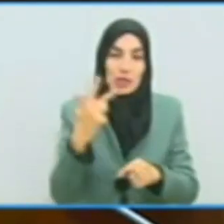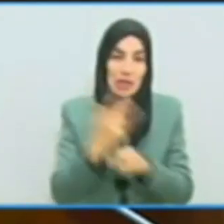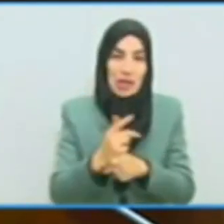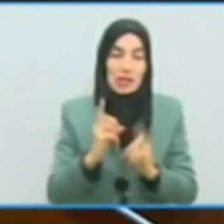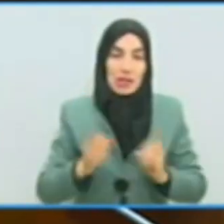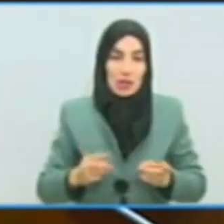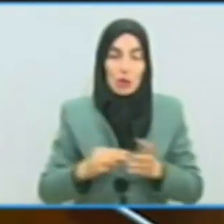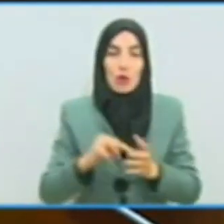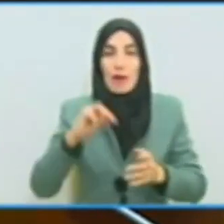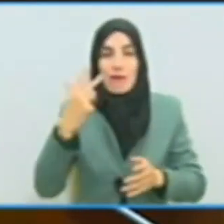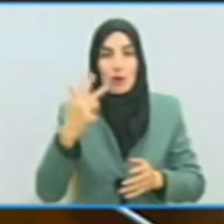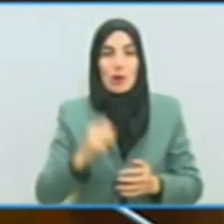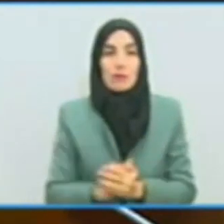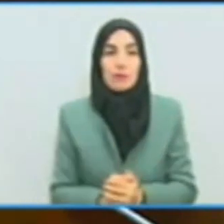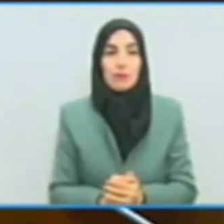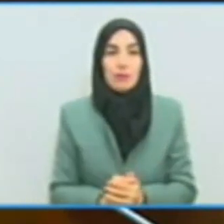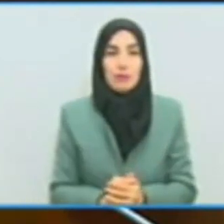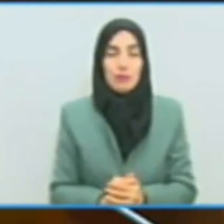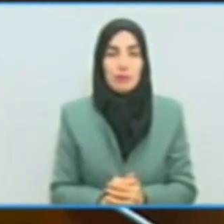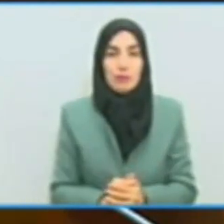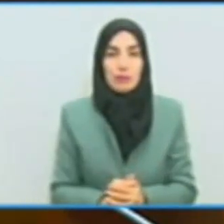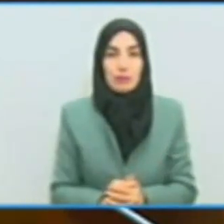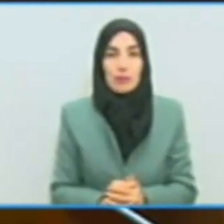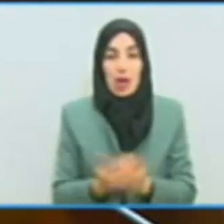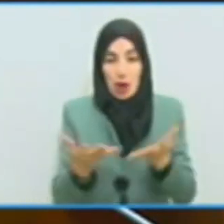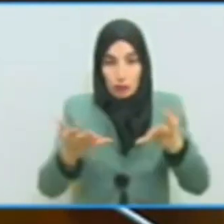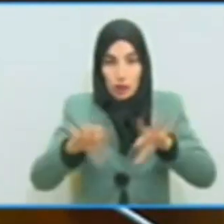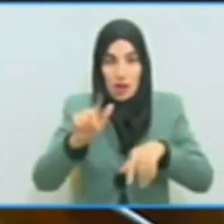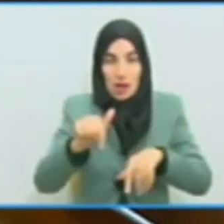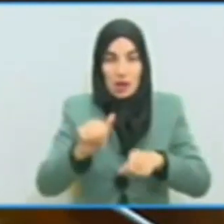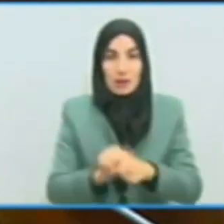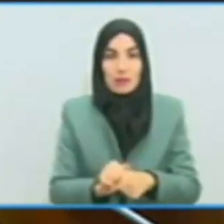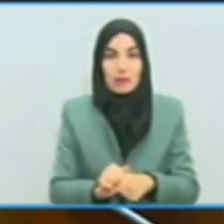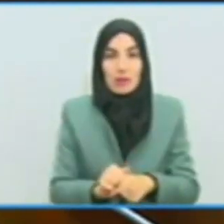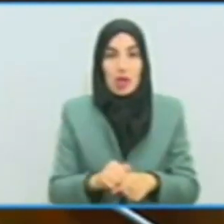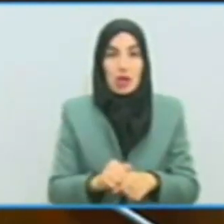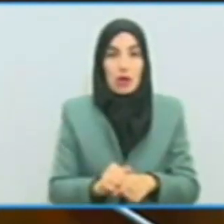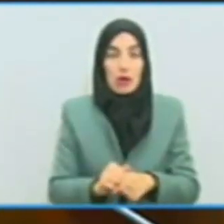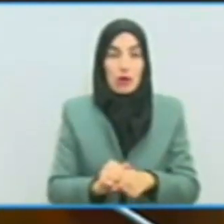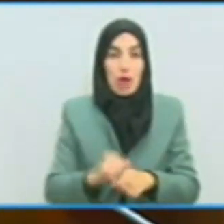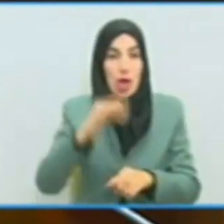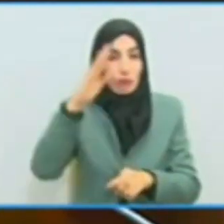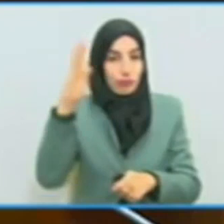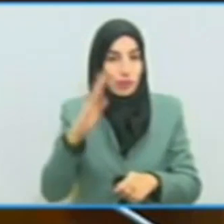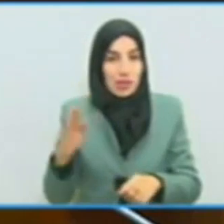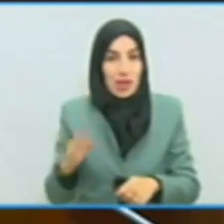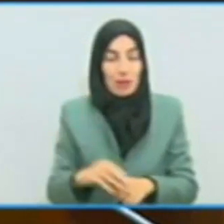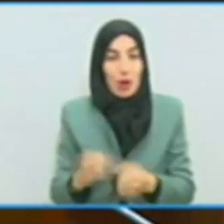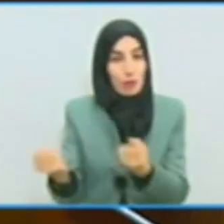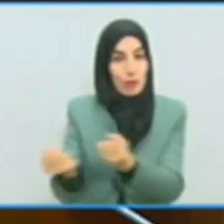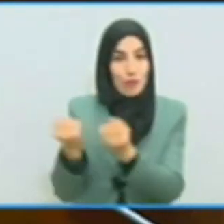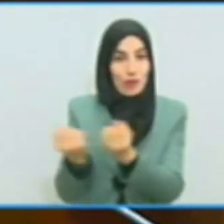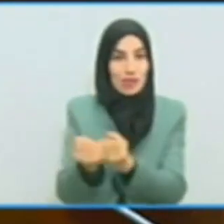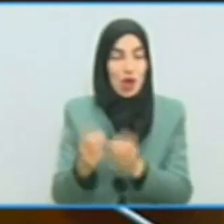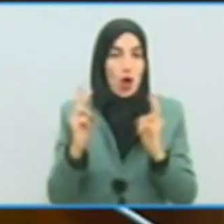ديسمبر 2022. وهو الملتقى الذي كان له صدى كبير، وتشرفت وزارة الثقافة